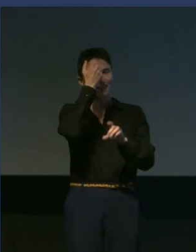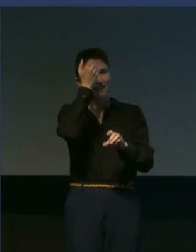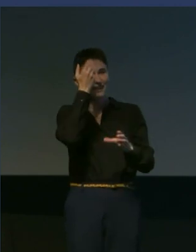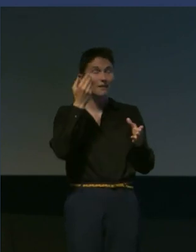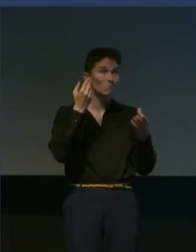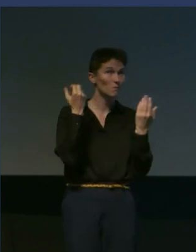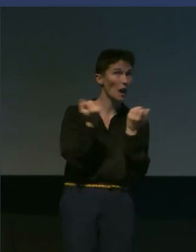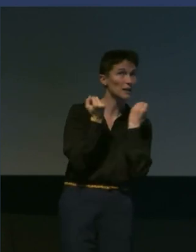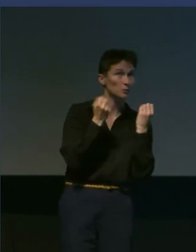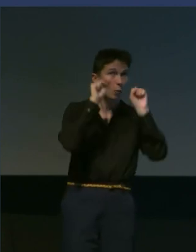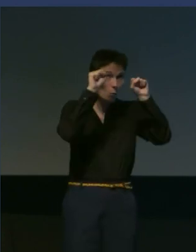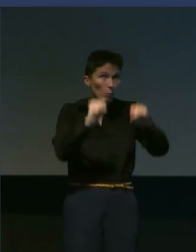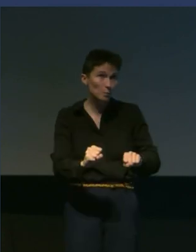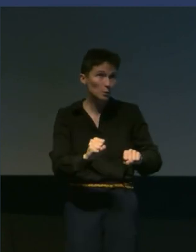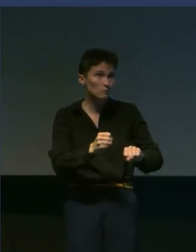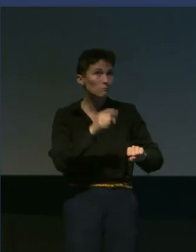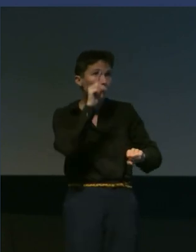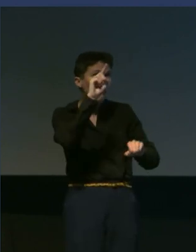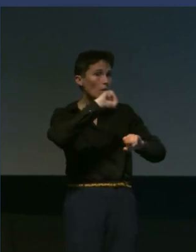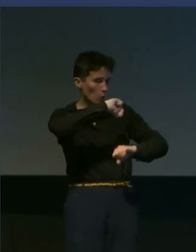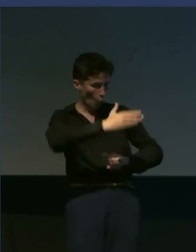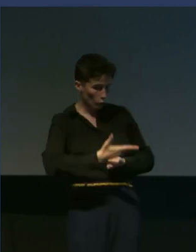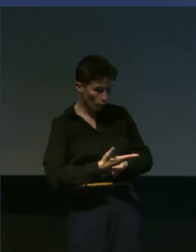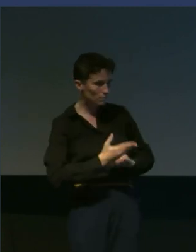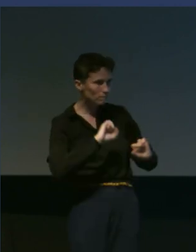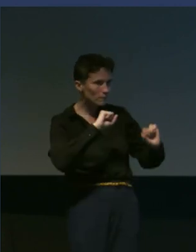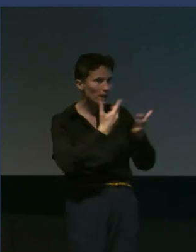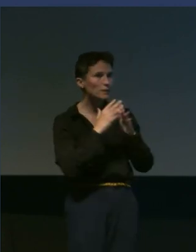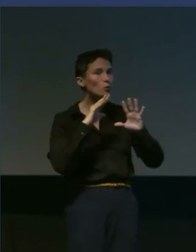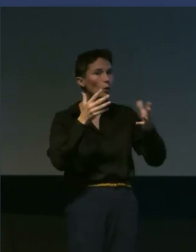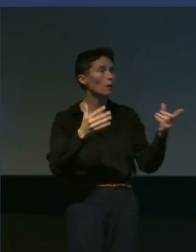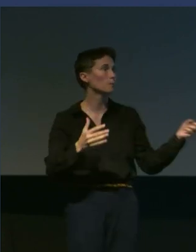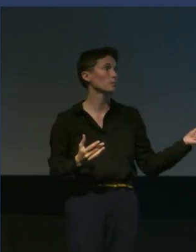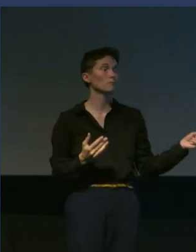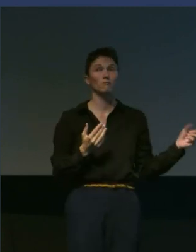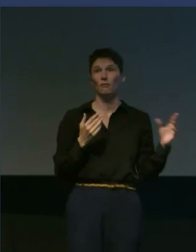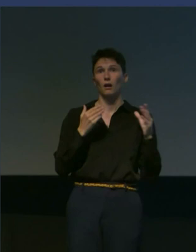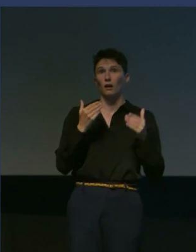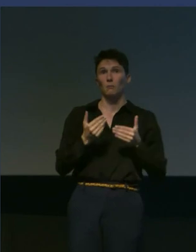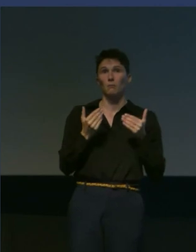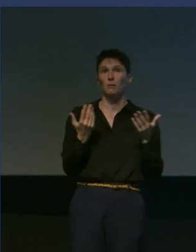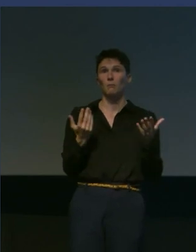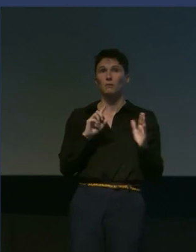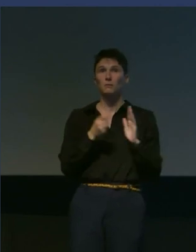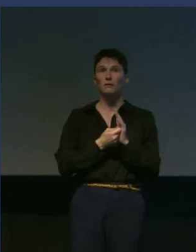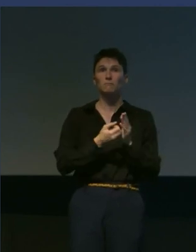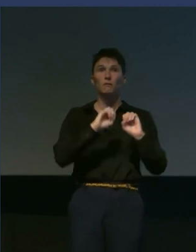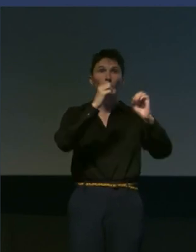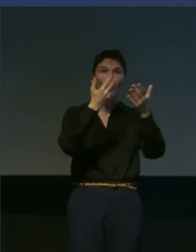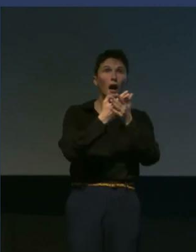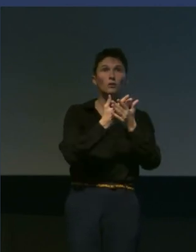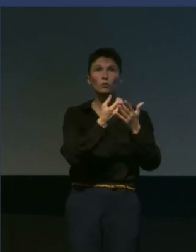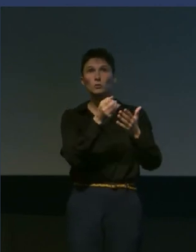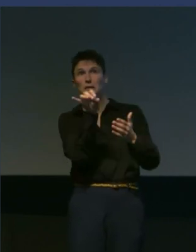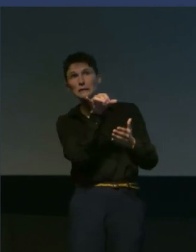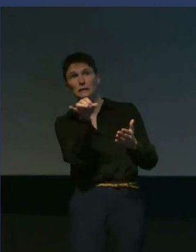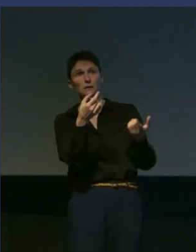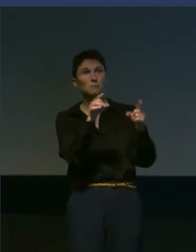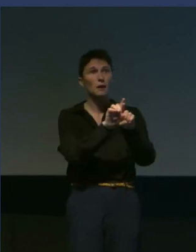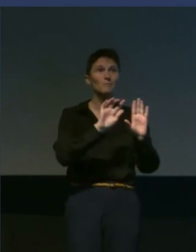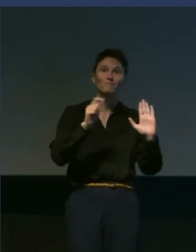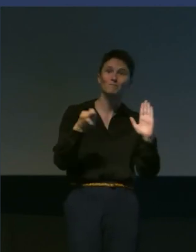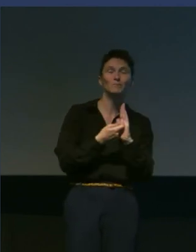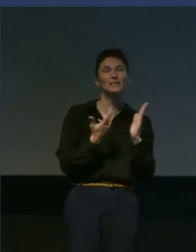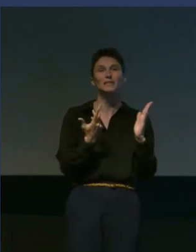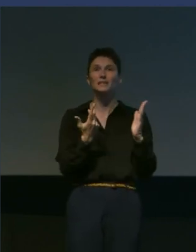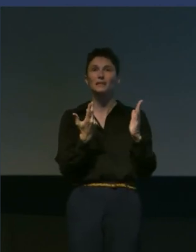actions concrètes. Alors, quelle a été la réception? Il y a les mêmes résultats, c'est dans des parties progressives